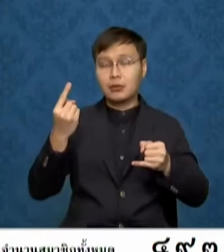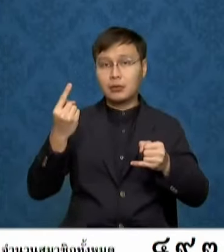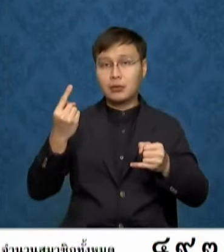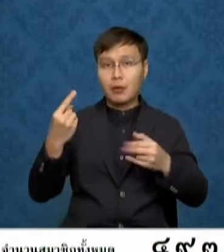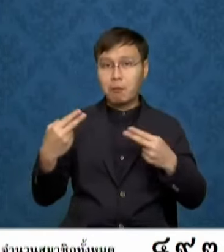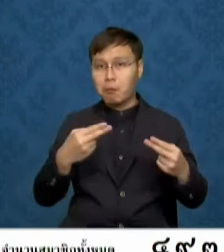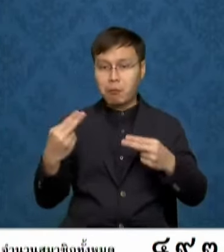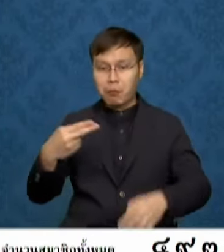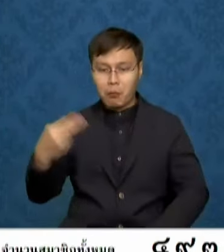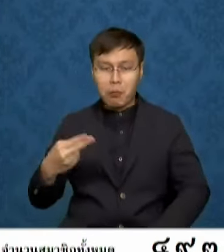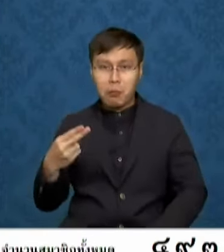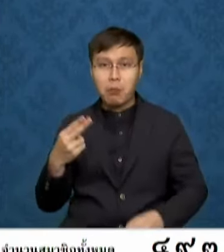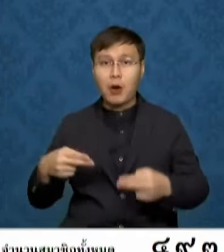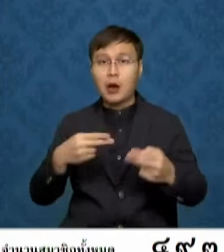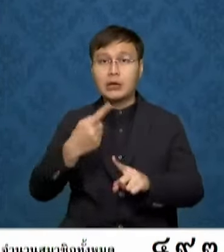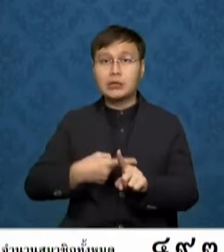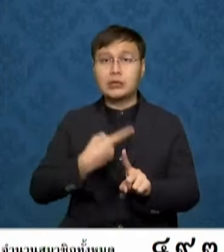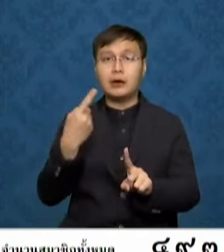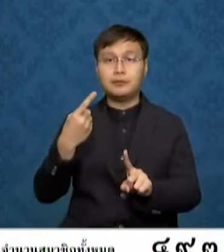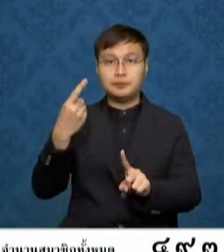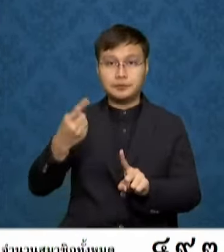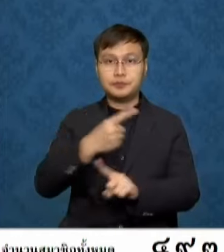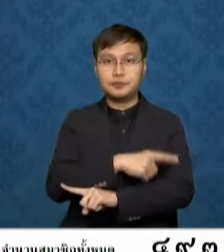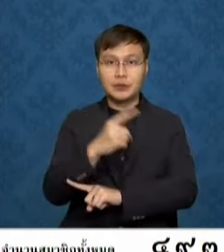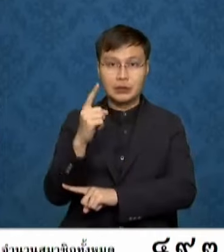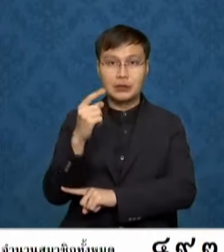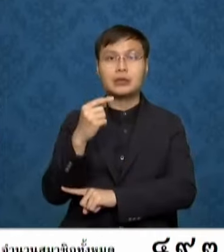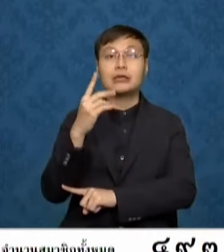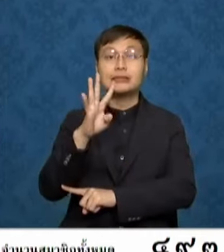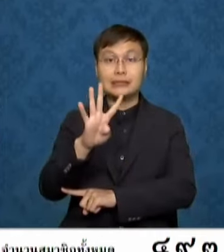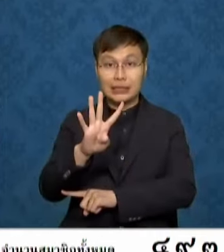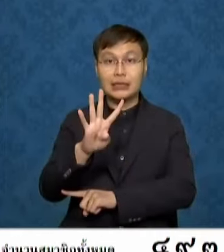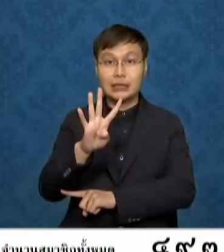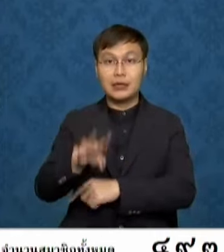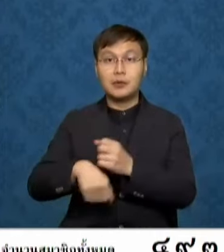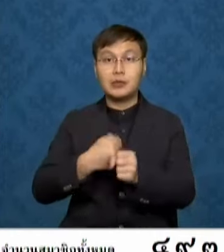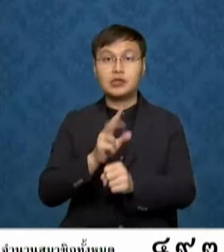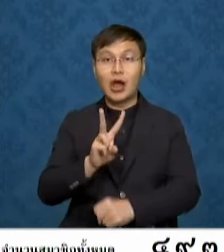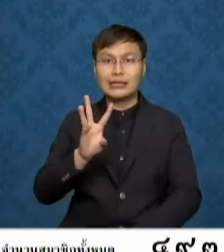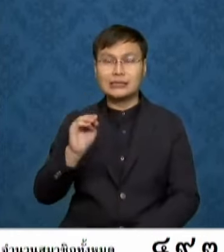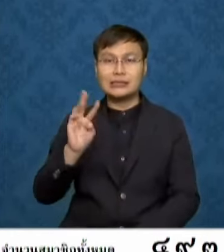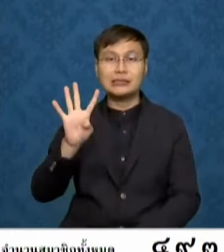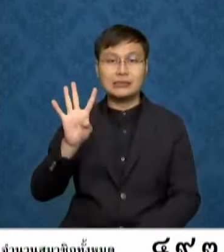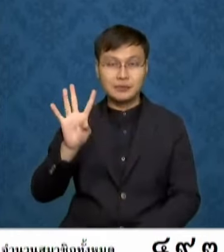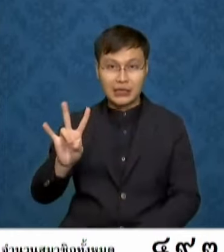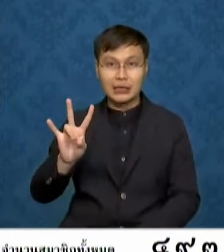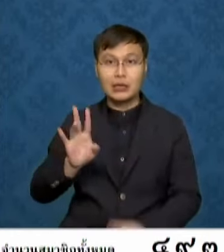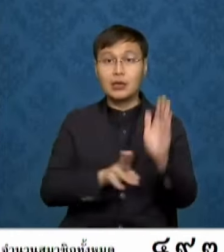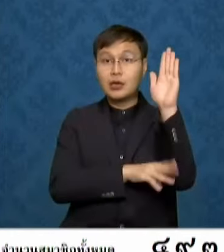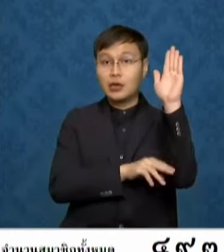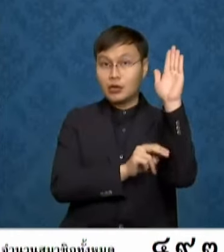ปล้นปืนในวันที่ 4มกราคม2547ปล้นปืนจากค่ายนราธิวาสนะครับอำเภอเจาะไอร้อง